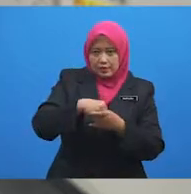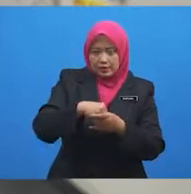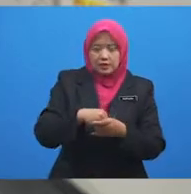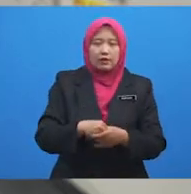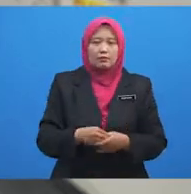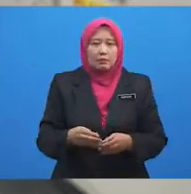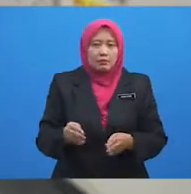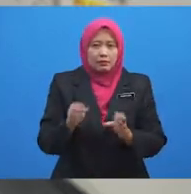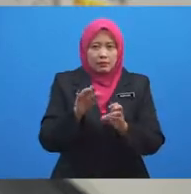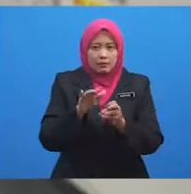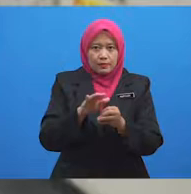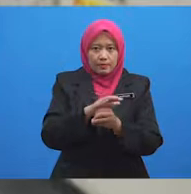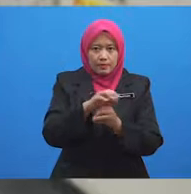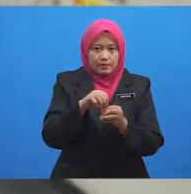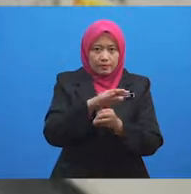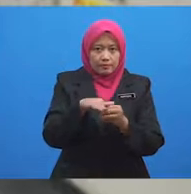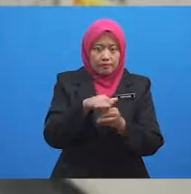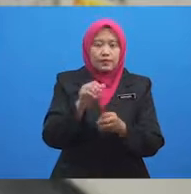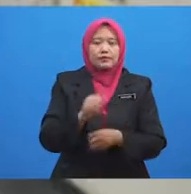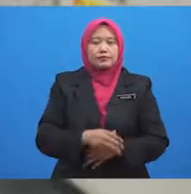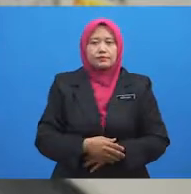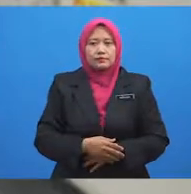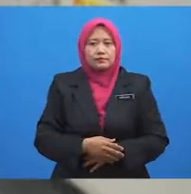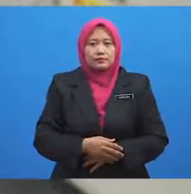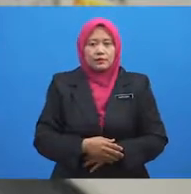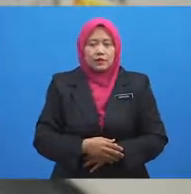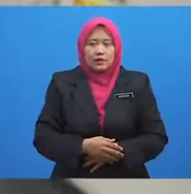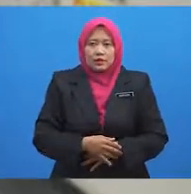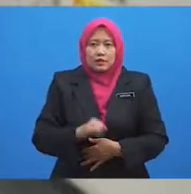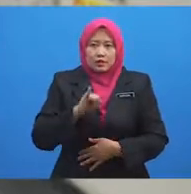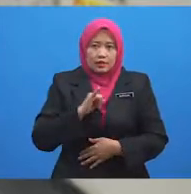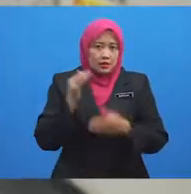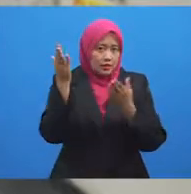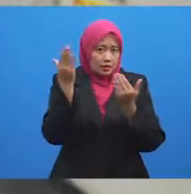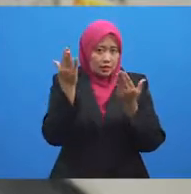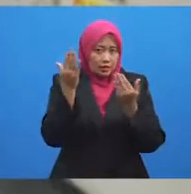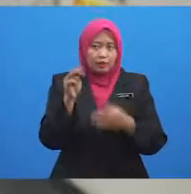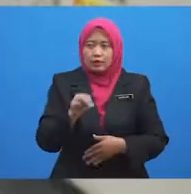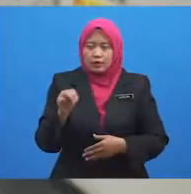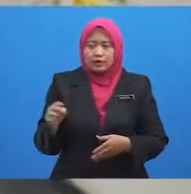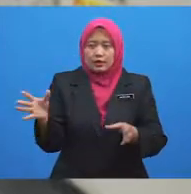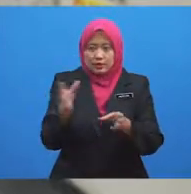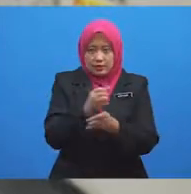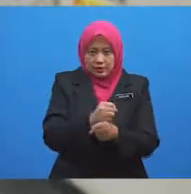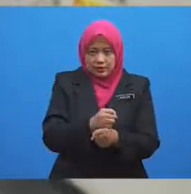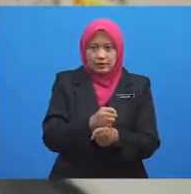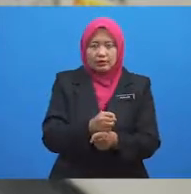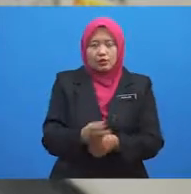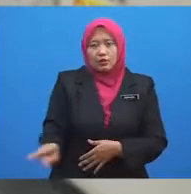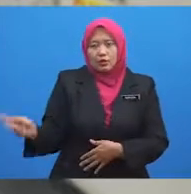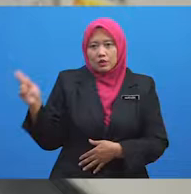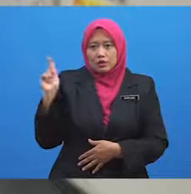berharap murid-murid dapat menguasai standard pembelajaran ini di penghujung